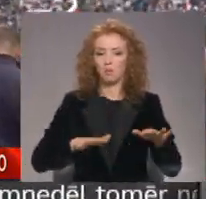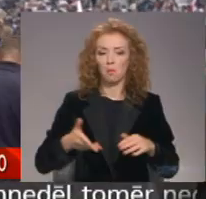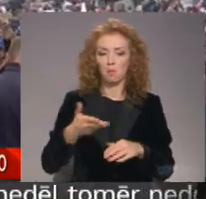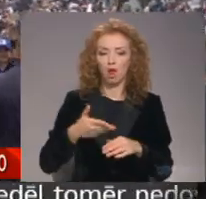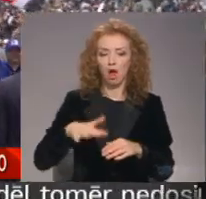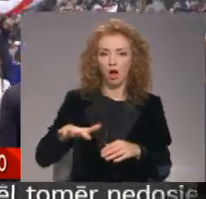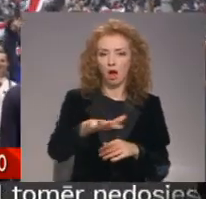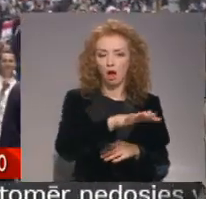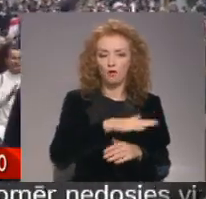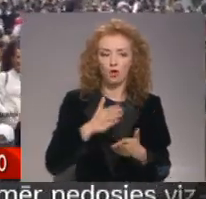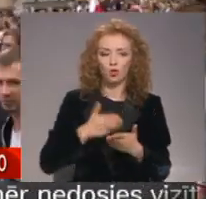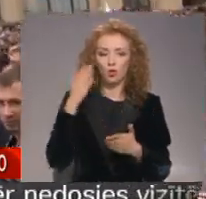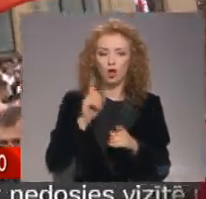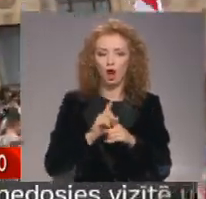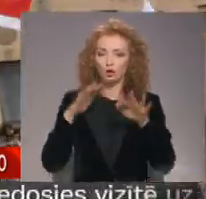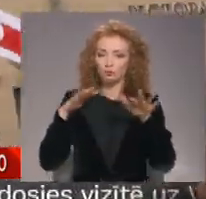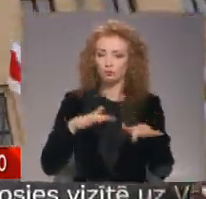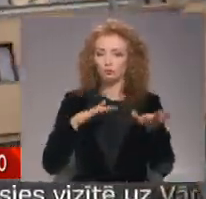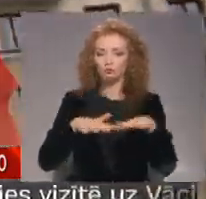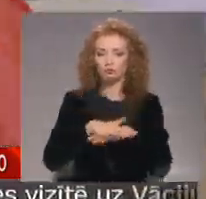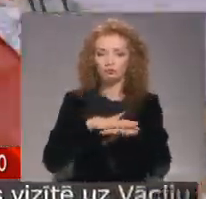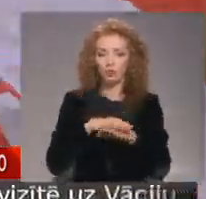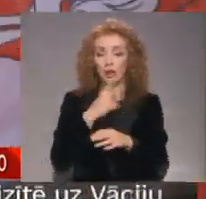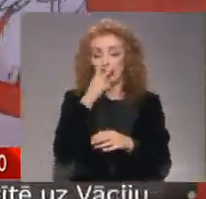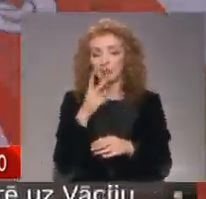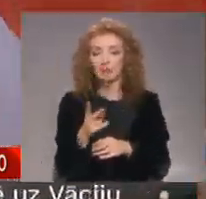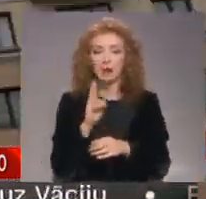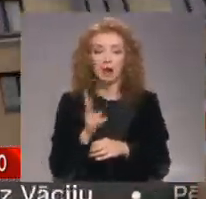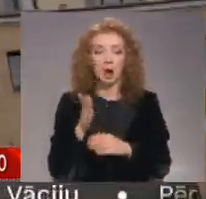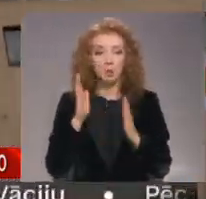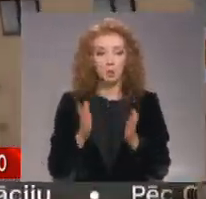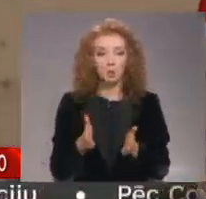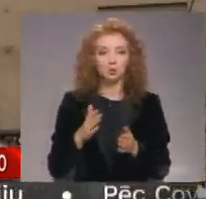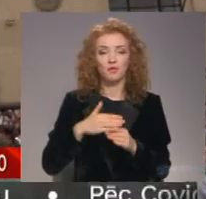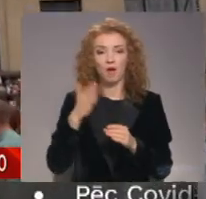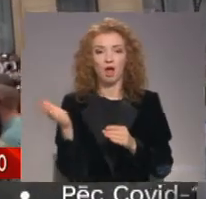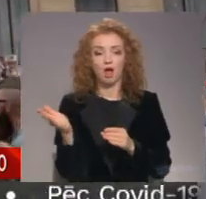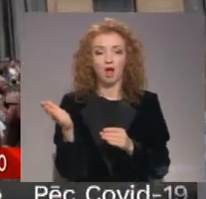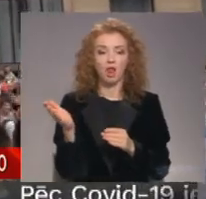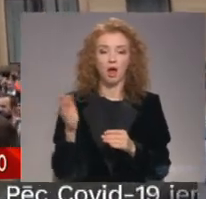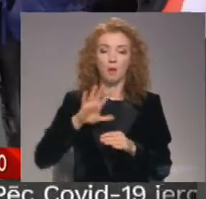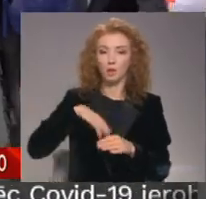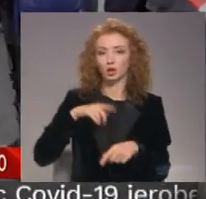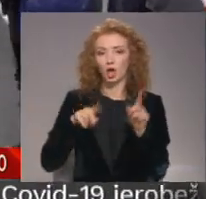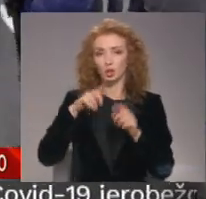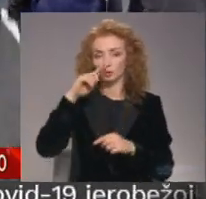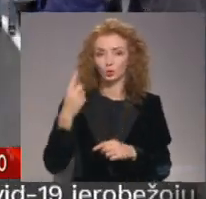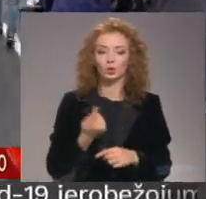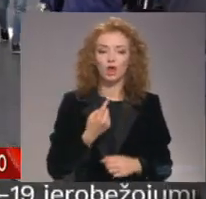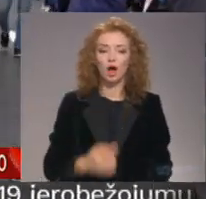pļaviņā. Tur notiek arī mītiņš un redzēsim, kā būs vēlāk pēc pāris stundām.